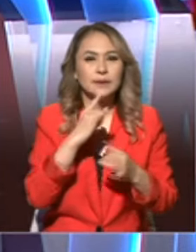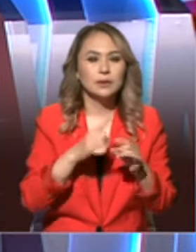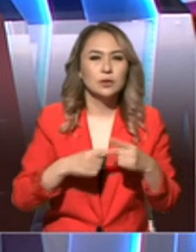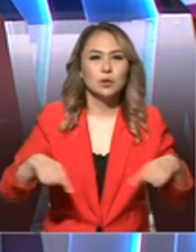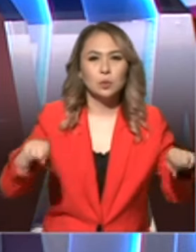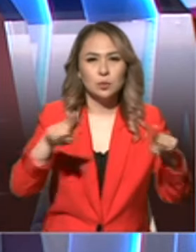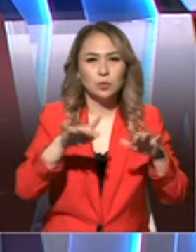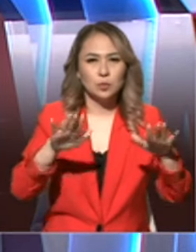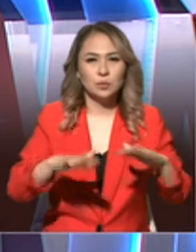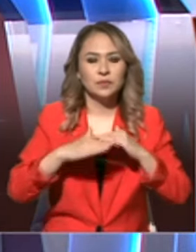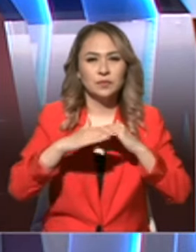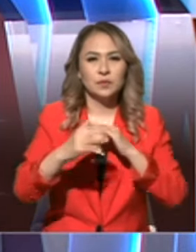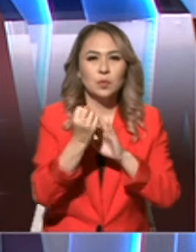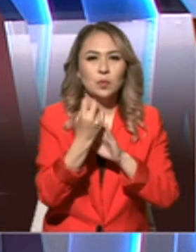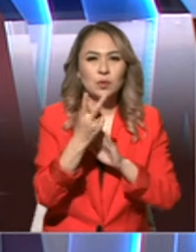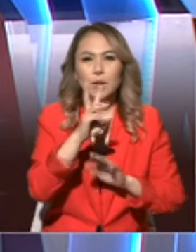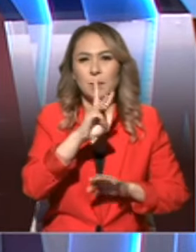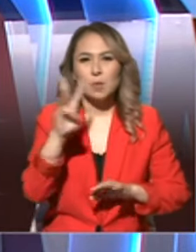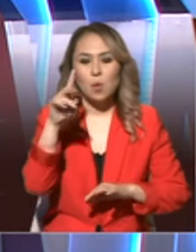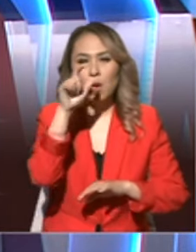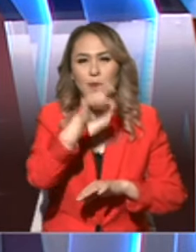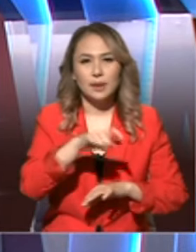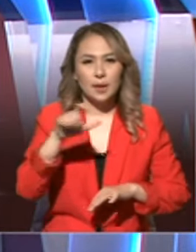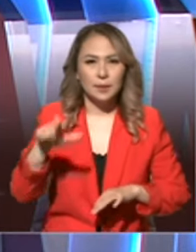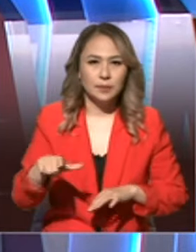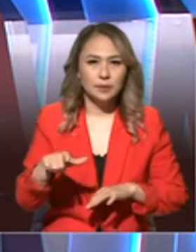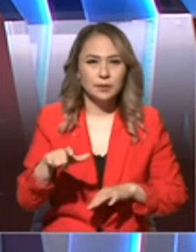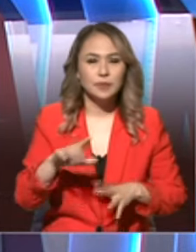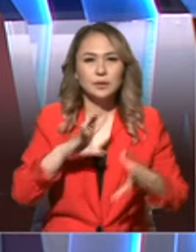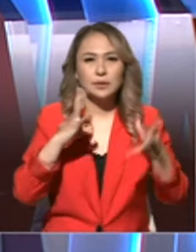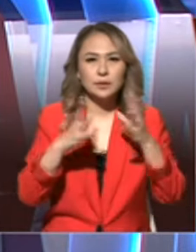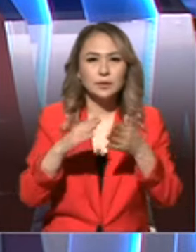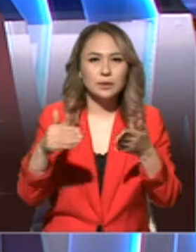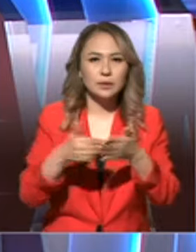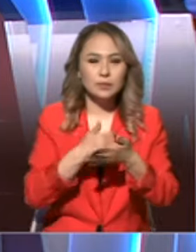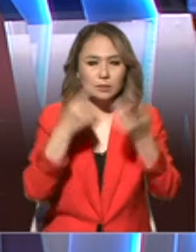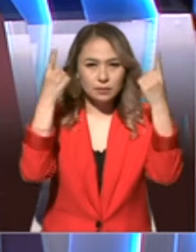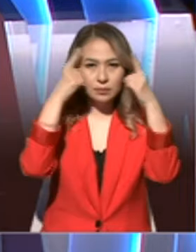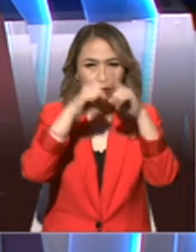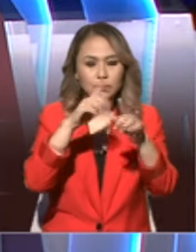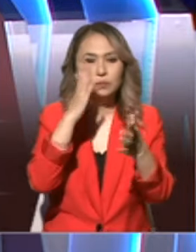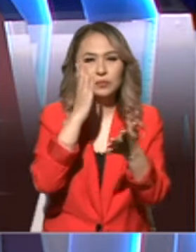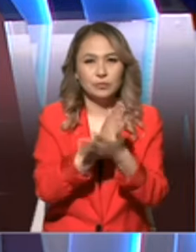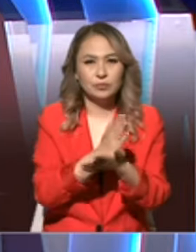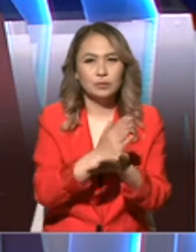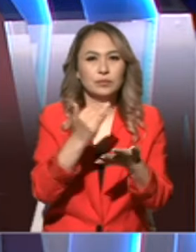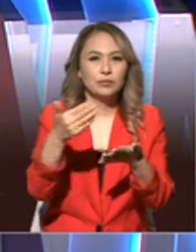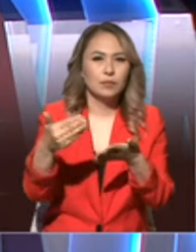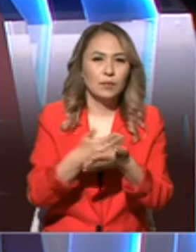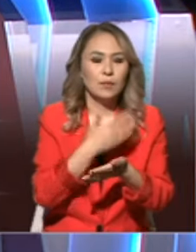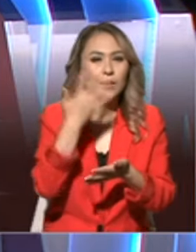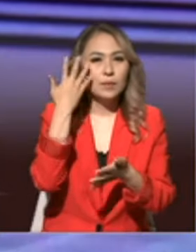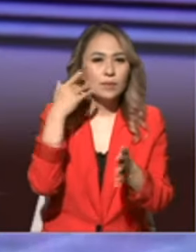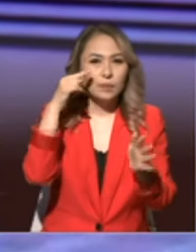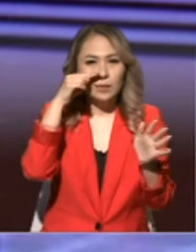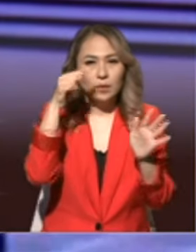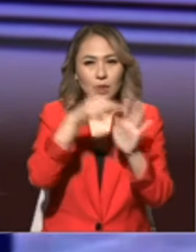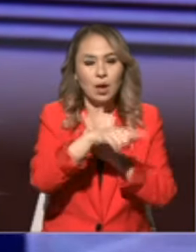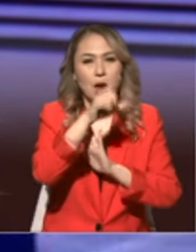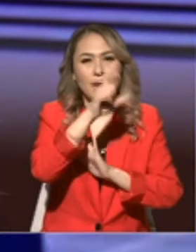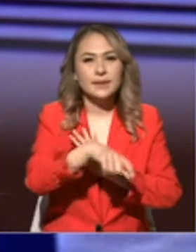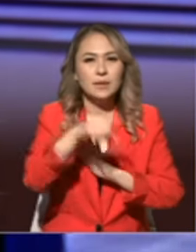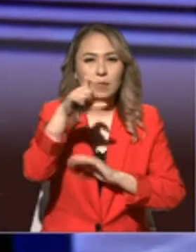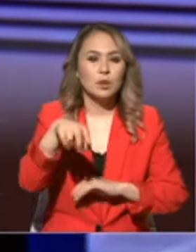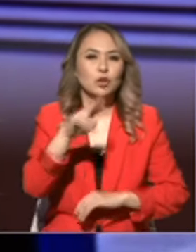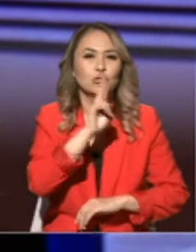территориясында 12 миллион адамды құрайды дейді. Яғни жаңа технологиялар кіріп жатыр. Жаңа технологияға кірген сайын